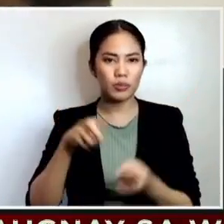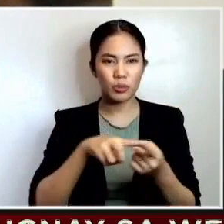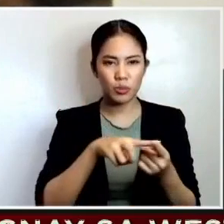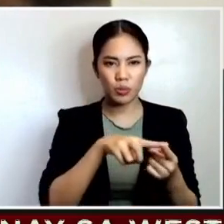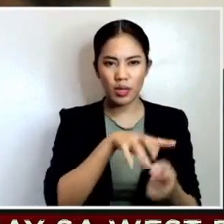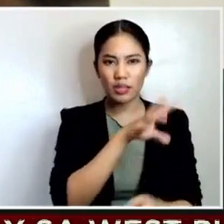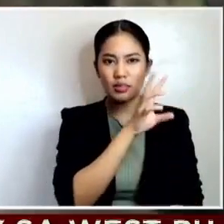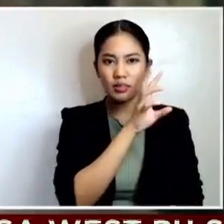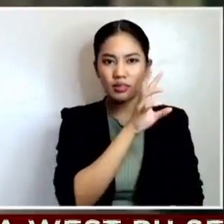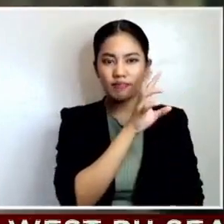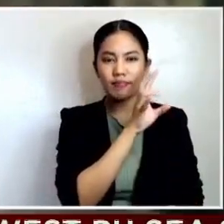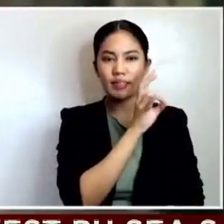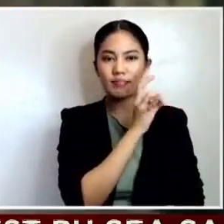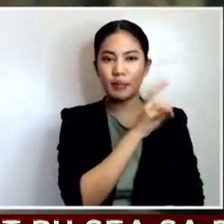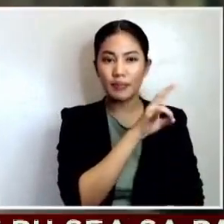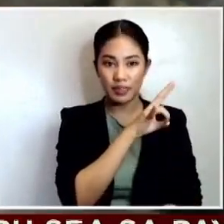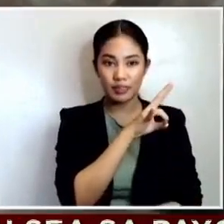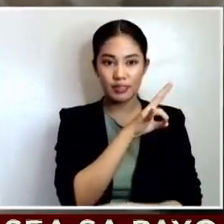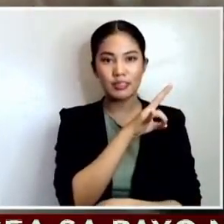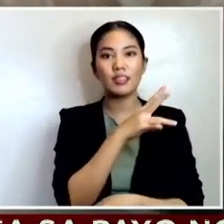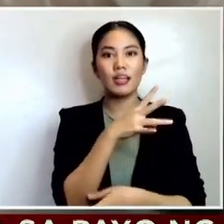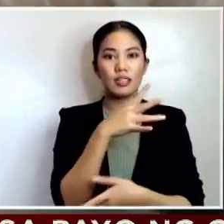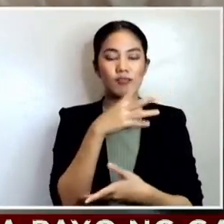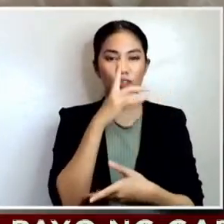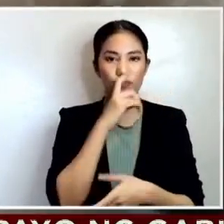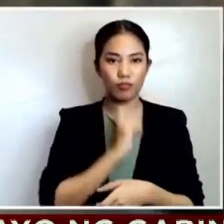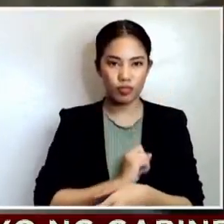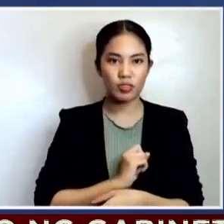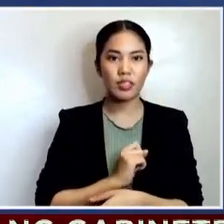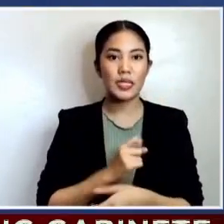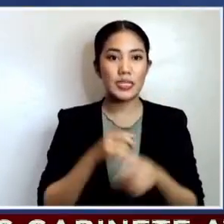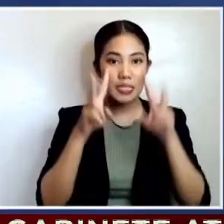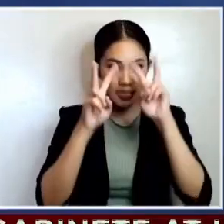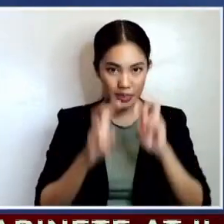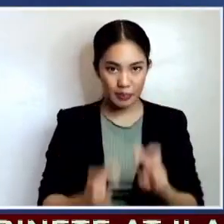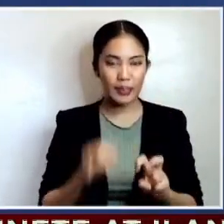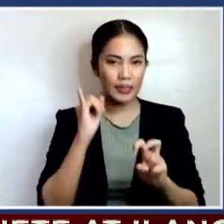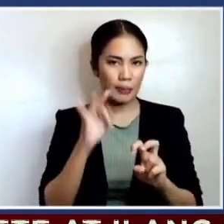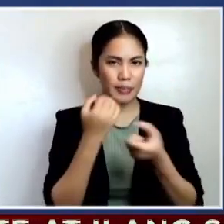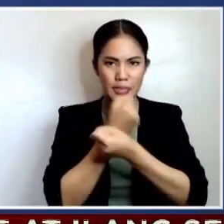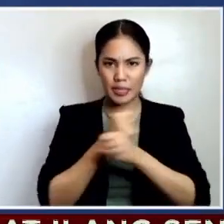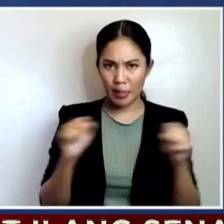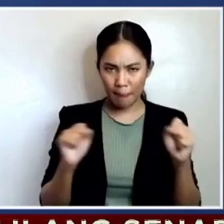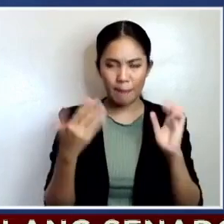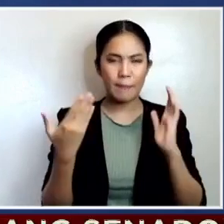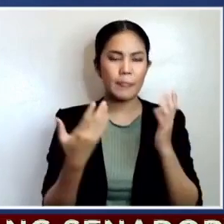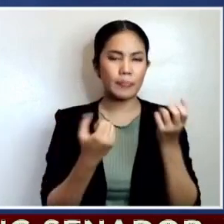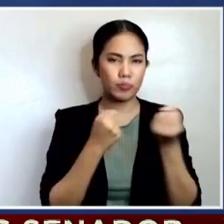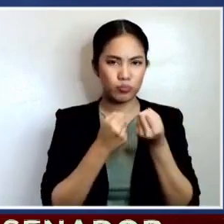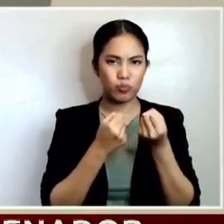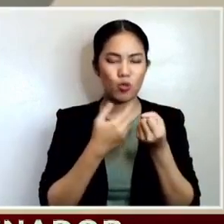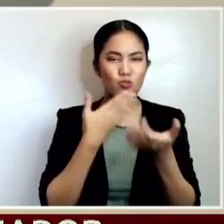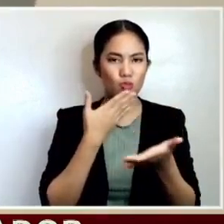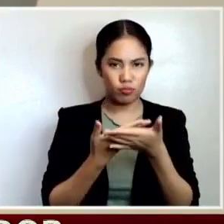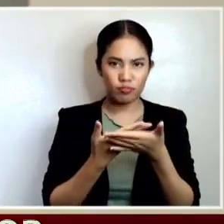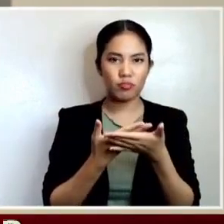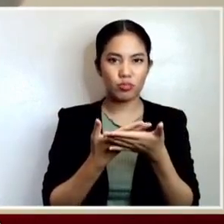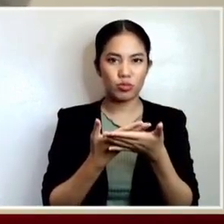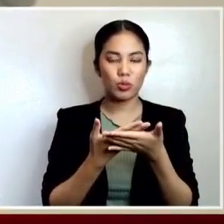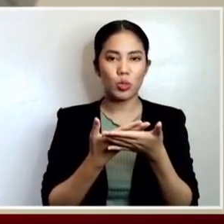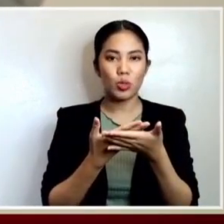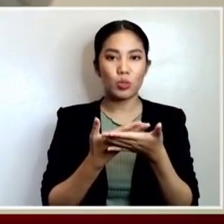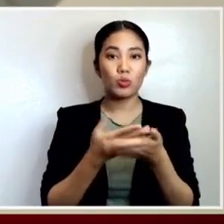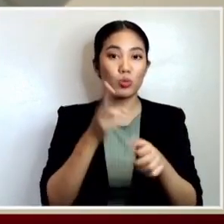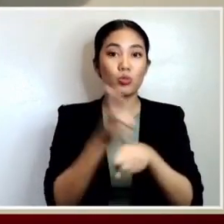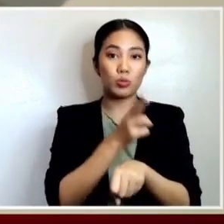eksperto kung ligtas, epektibo at pwedeng payagan sa Pilipinas ang pagtuturok ng magkaibang COVID vaccine brands para sa first